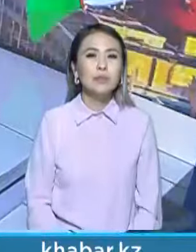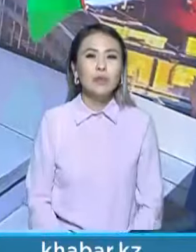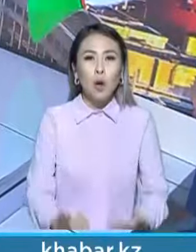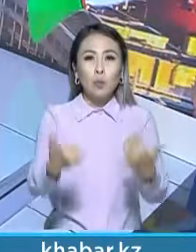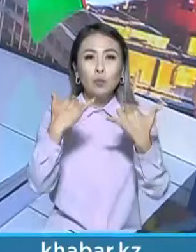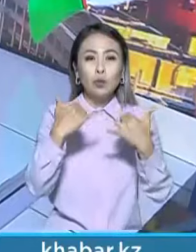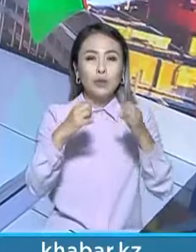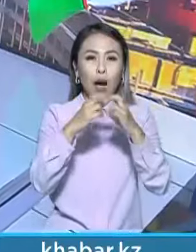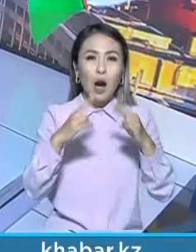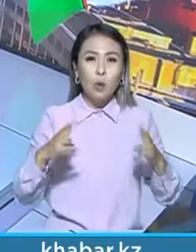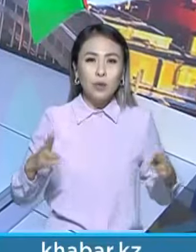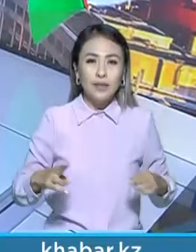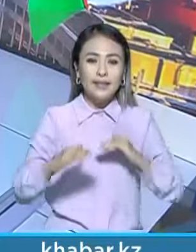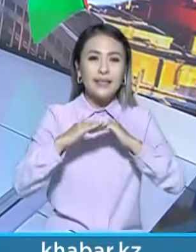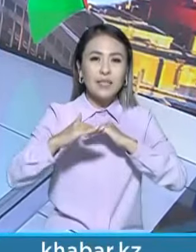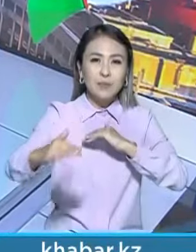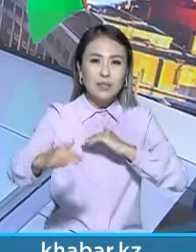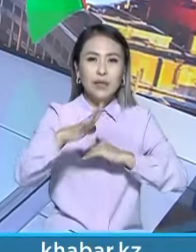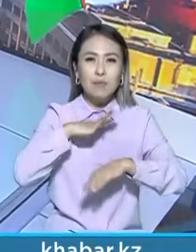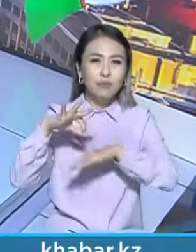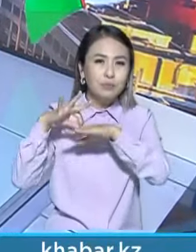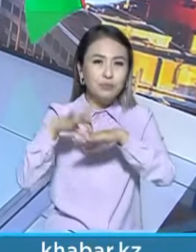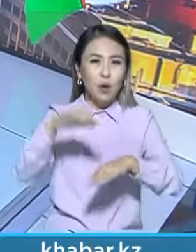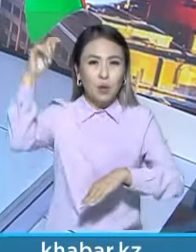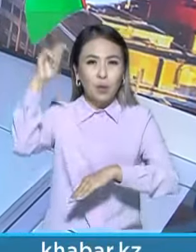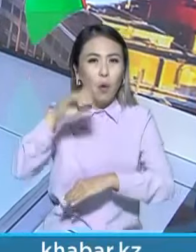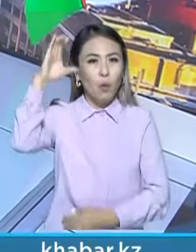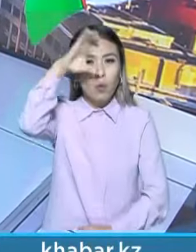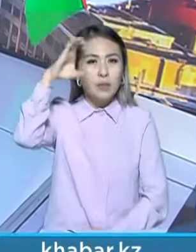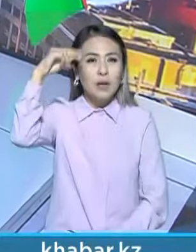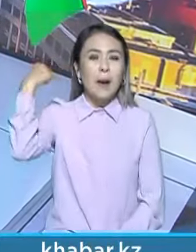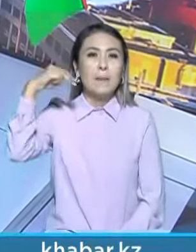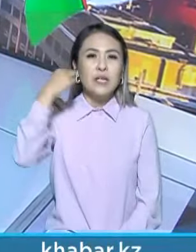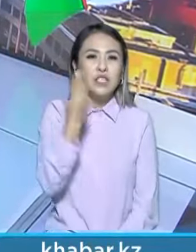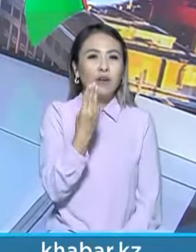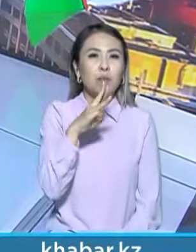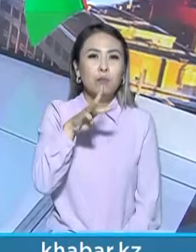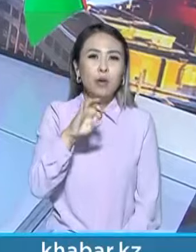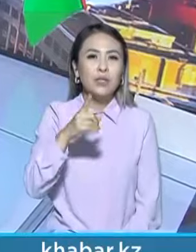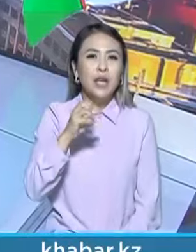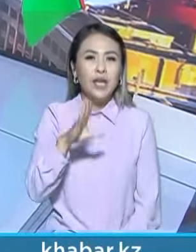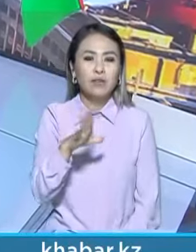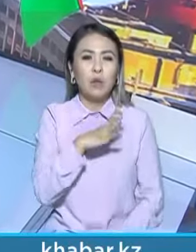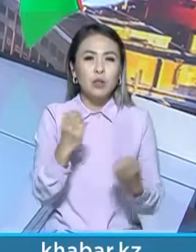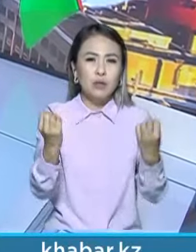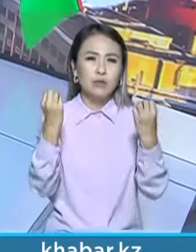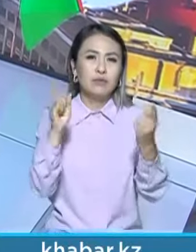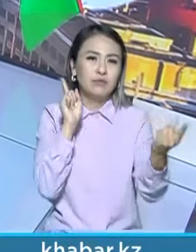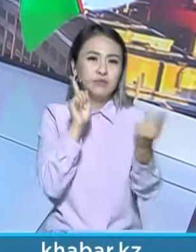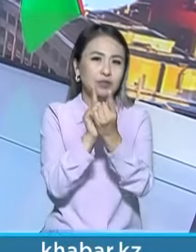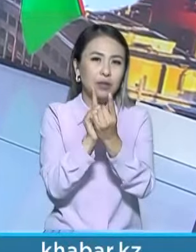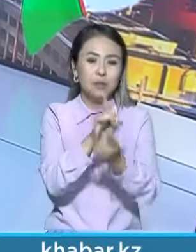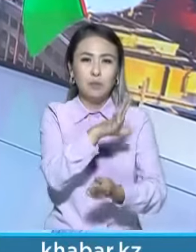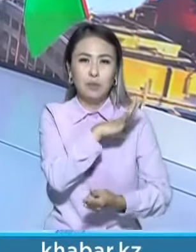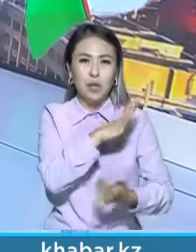Бүгін Ақордада елімізге мемлекеттік сапармен келген Өзбекстан президенті Шавкат Мирзиёевті салтанатты қарсы алу рәсімі